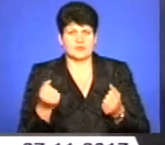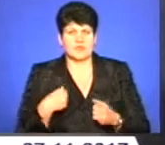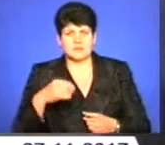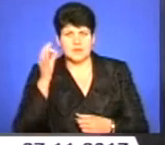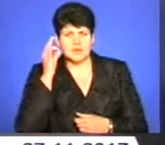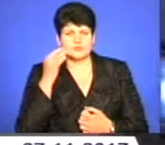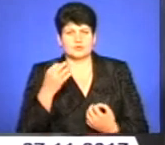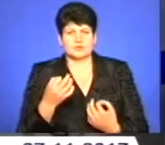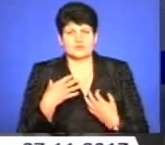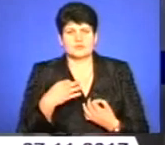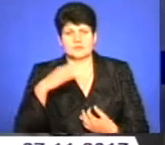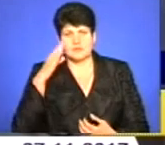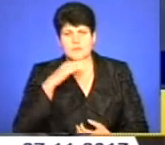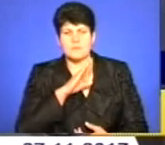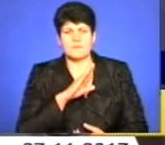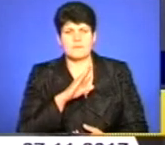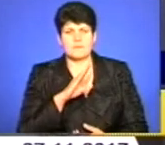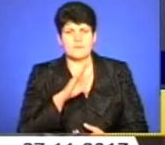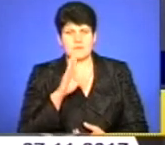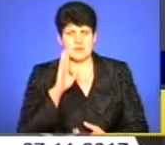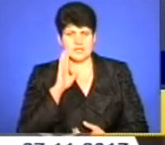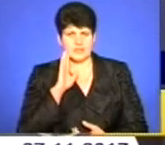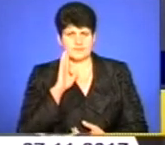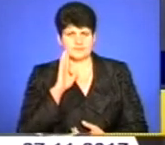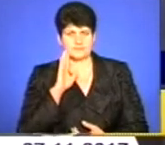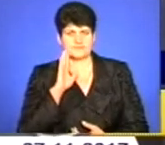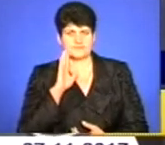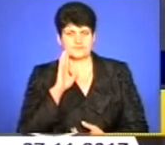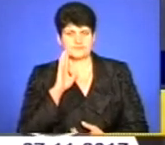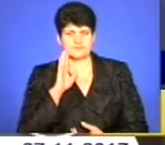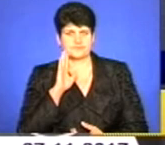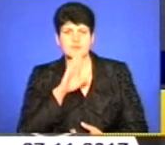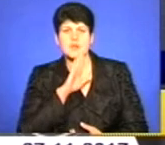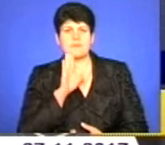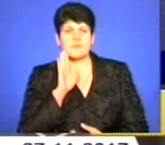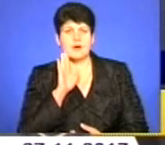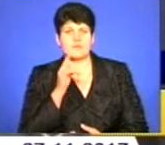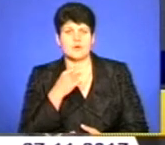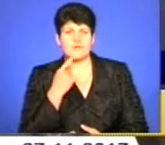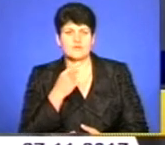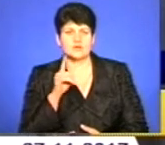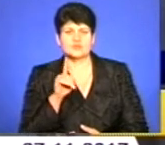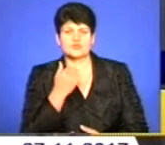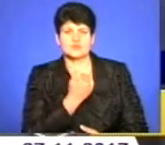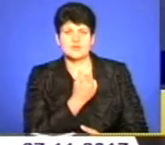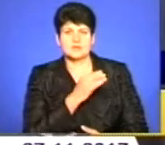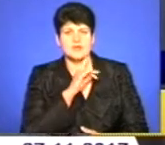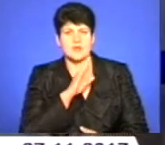мені оповідали батьки і цей... Мама говорила, що її